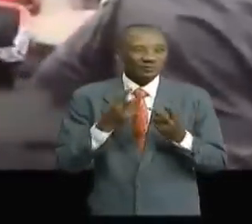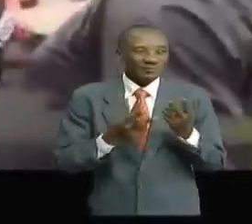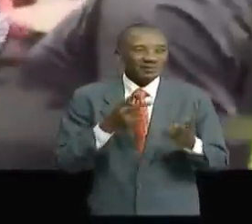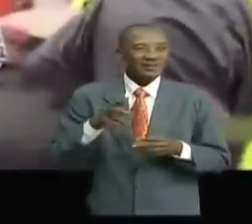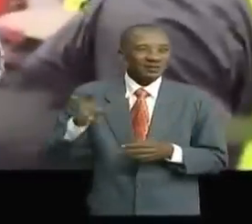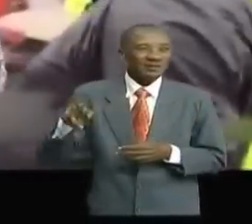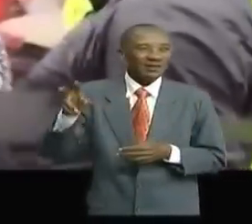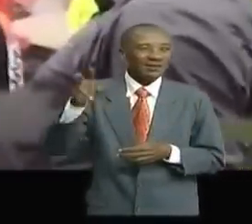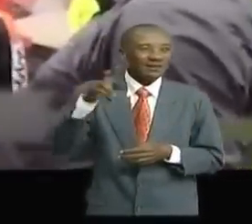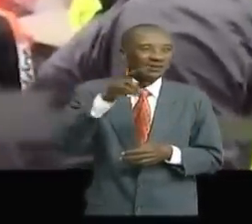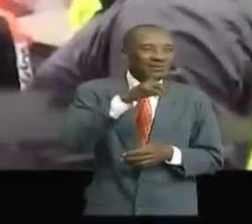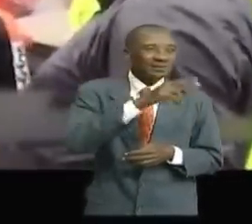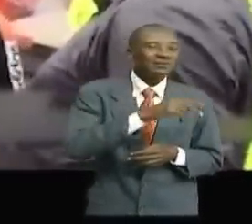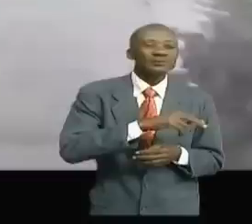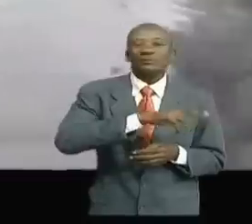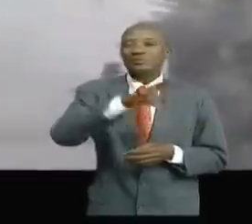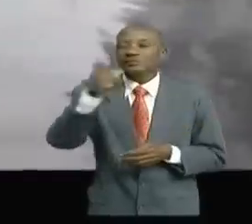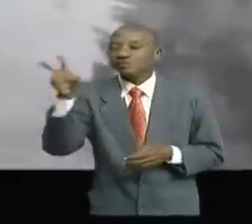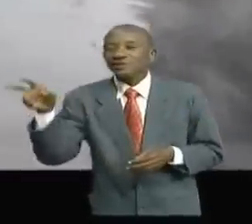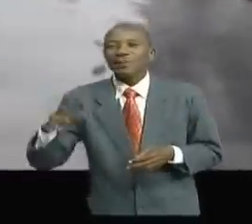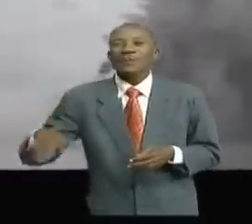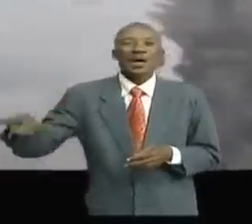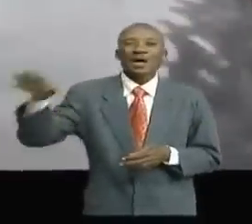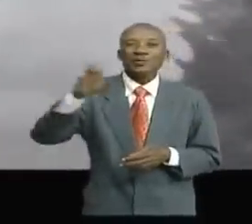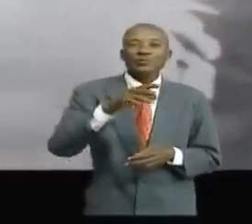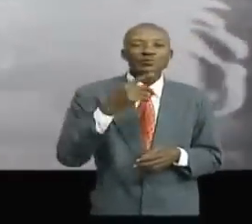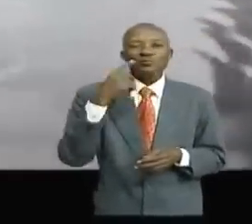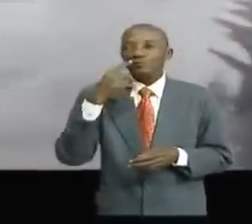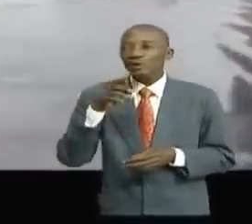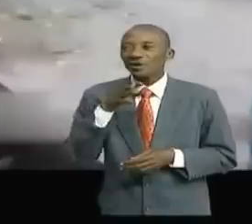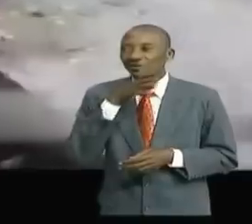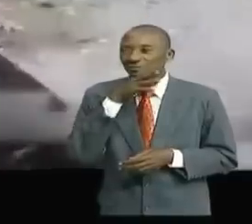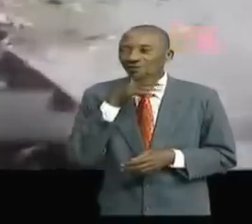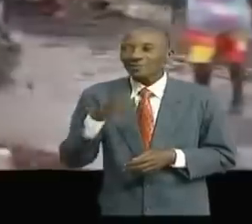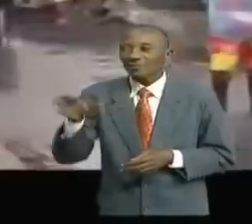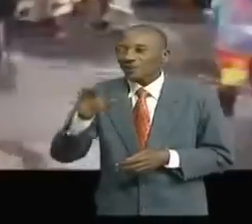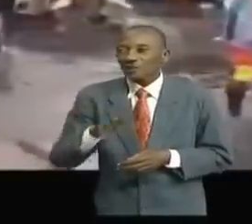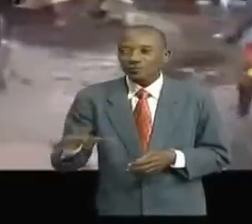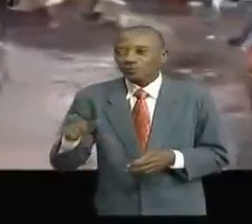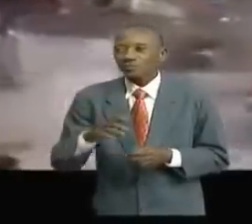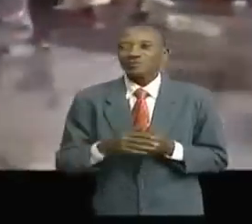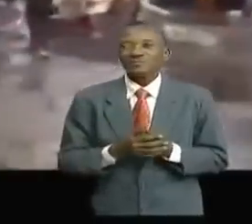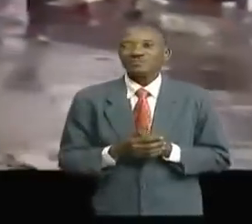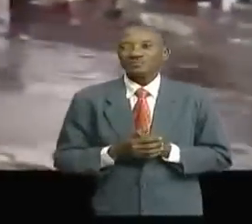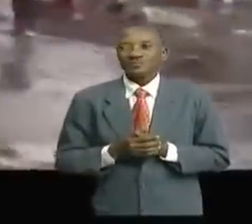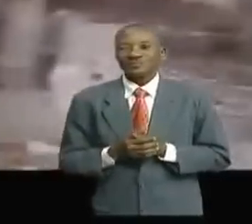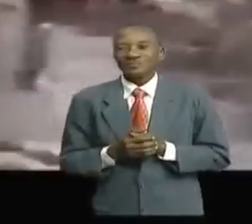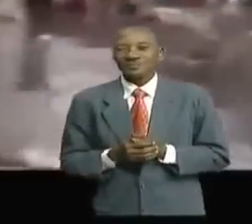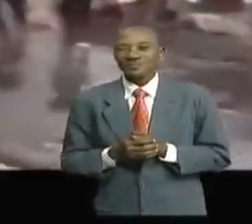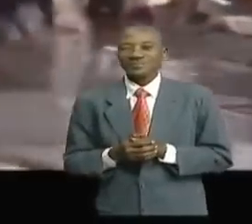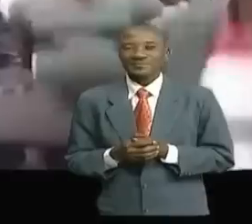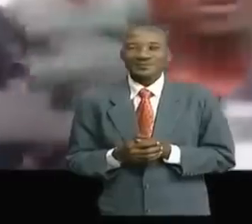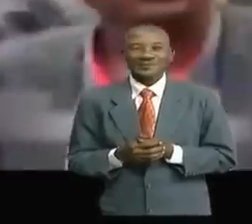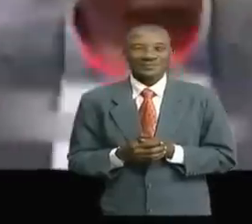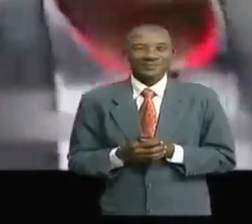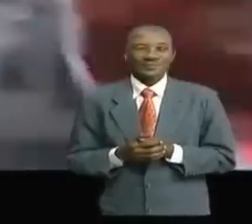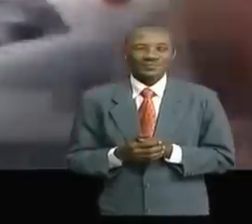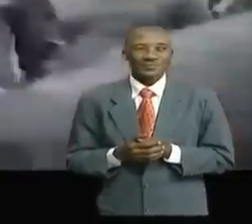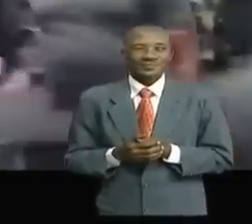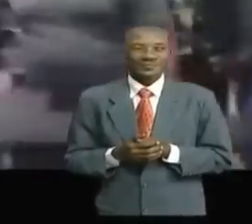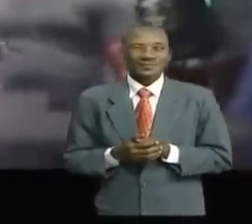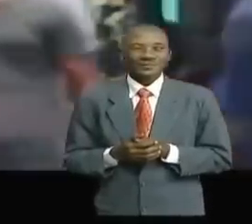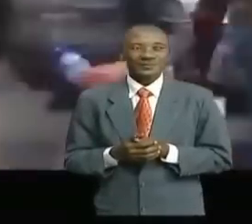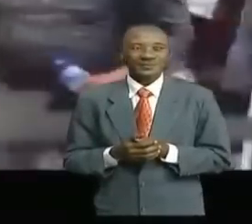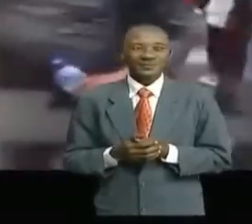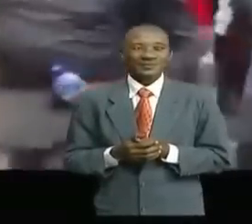a décidé de mettre le boucher double pour s'attaquer aussitôt à l'insalubrité et à l'insécurité dans son format banditisme urbain